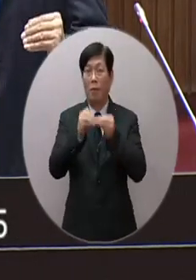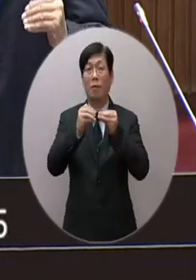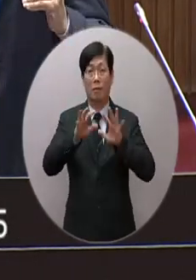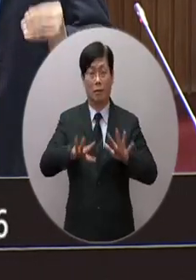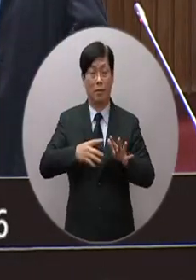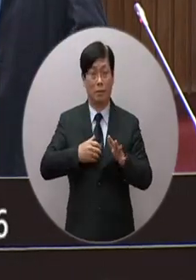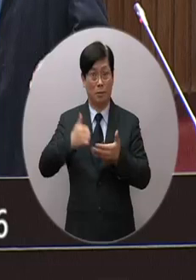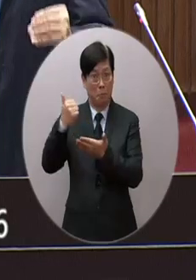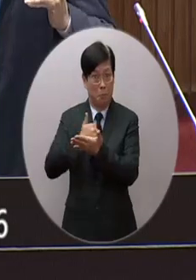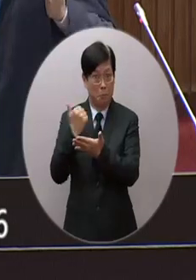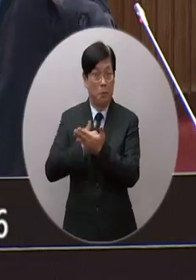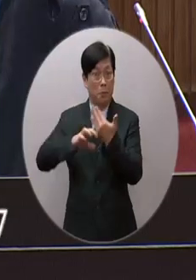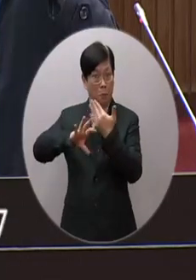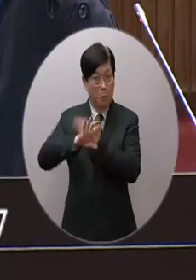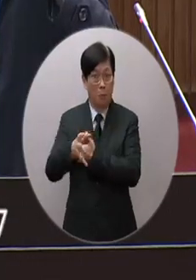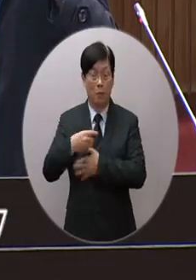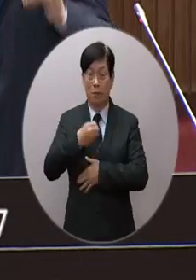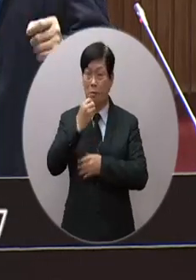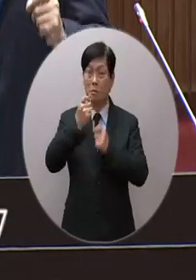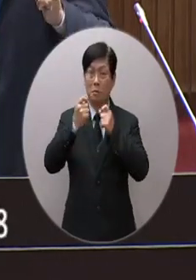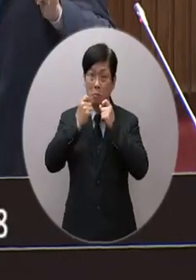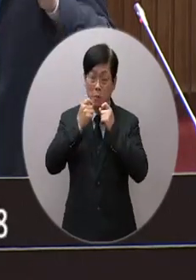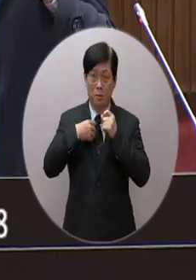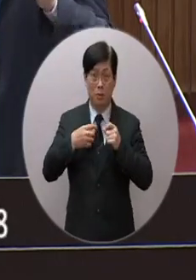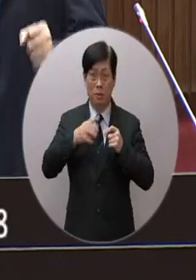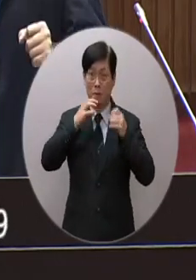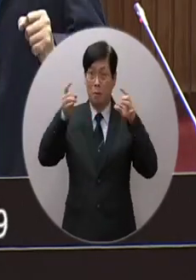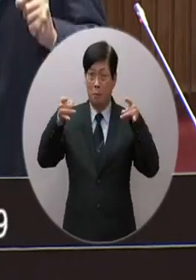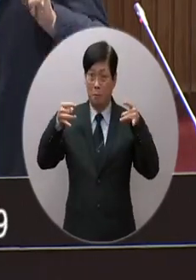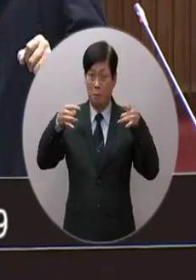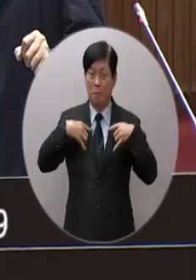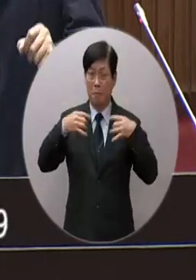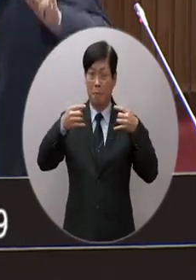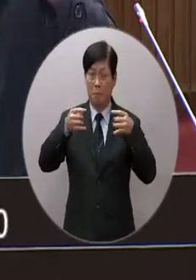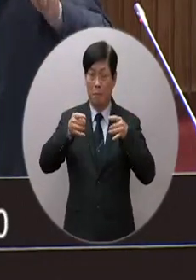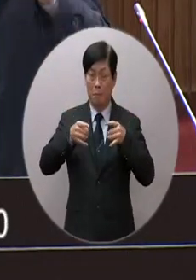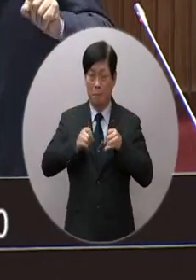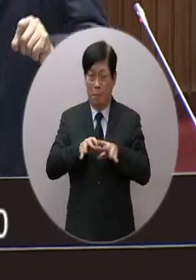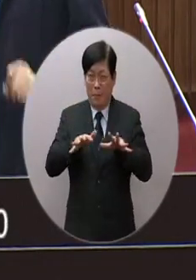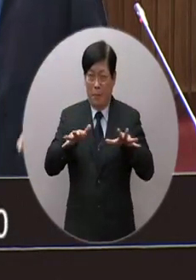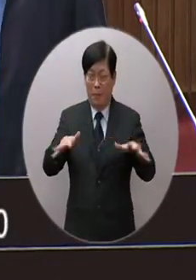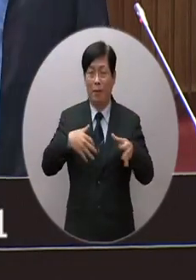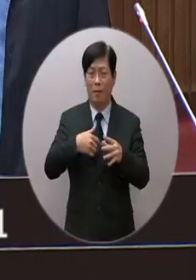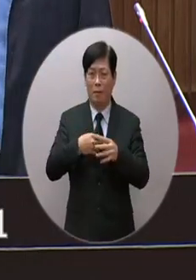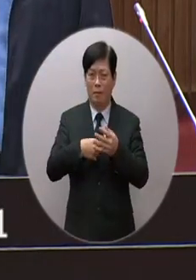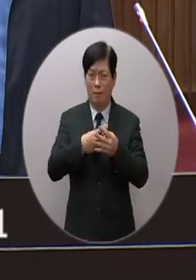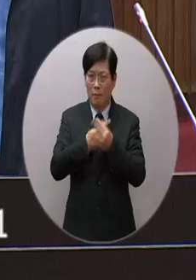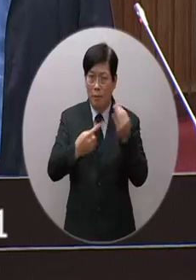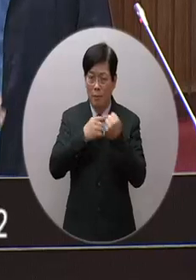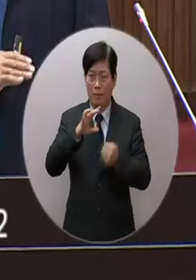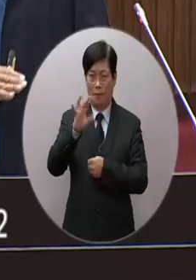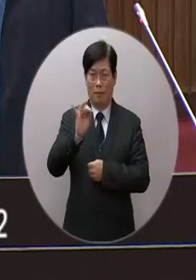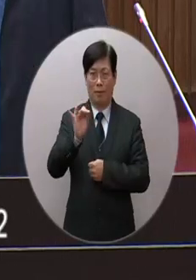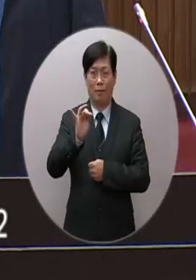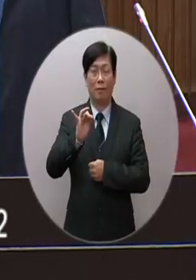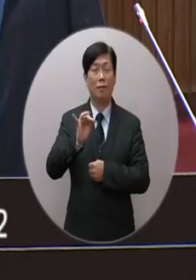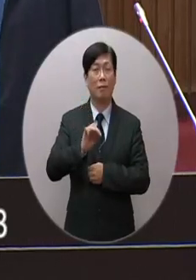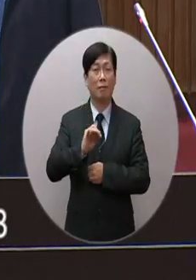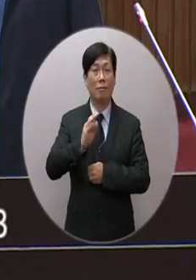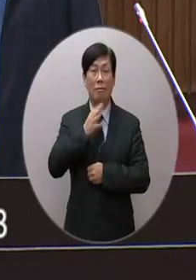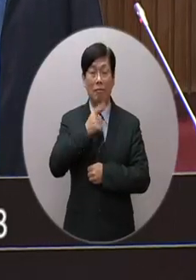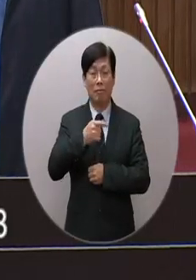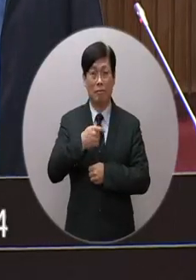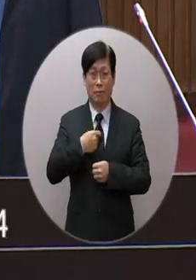进口的食品放射线的剂量含量管制在108克，但是咱看到